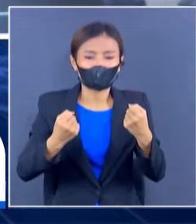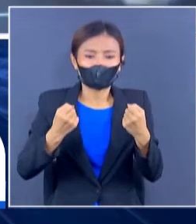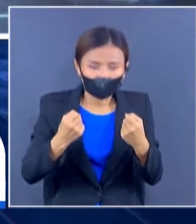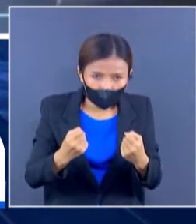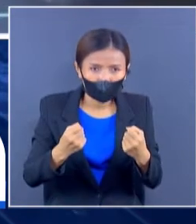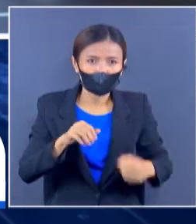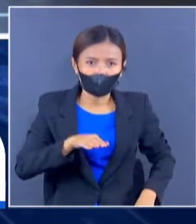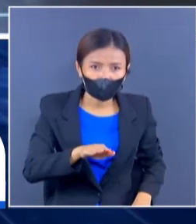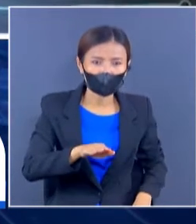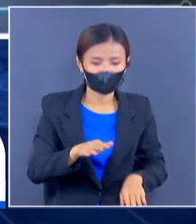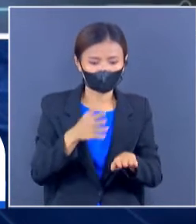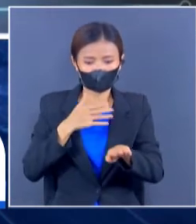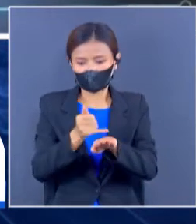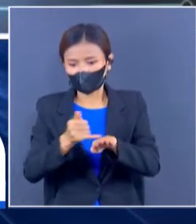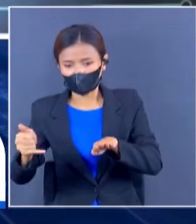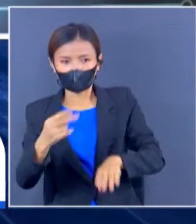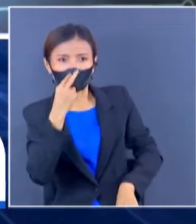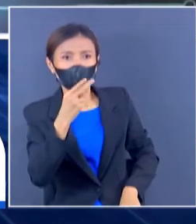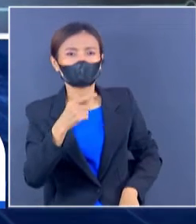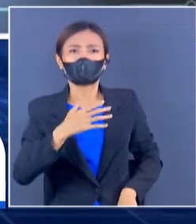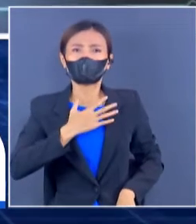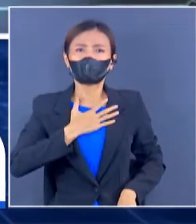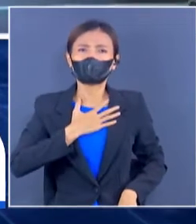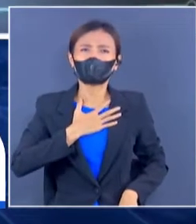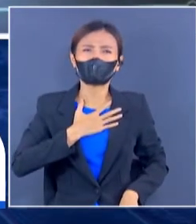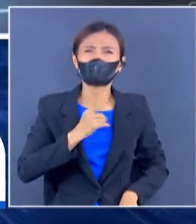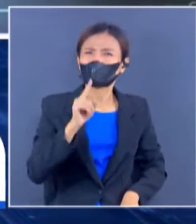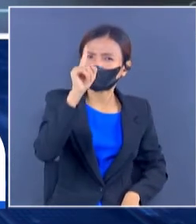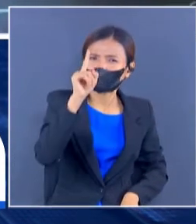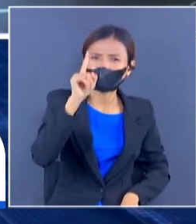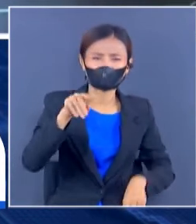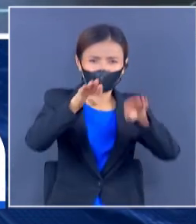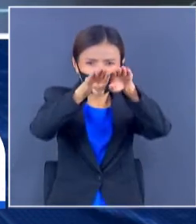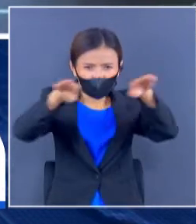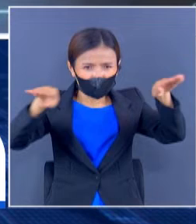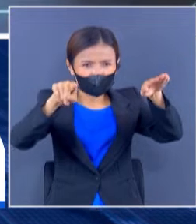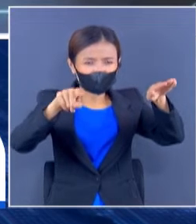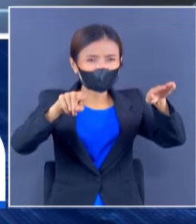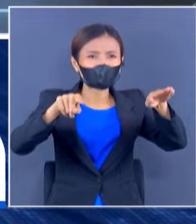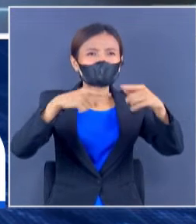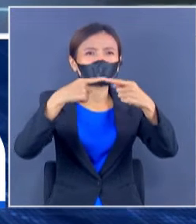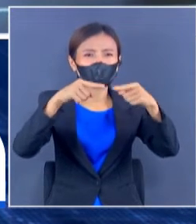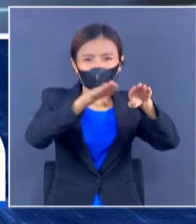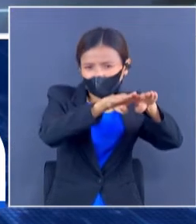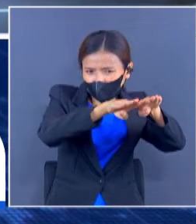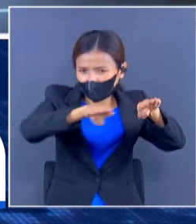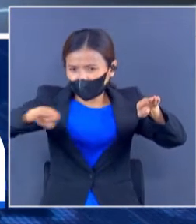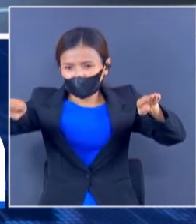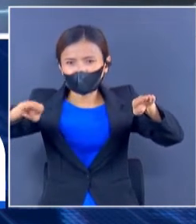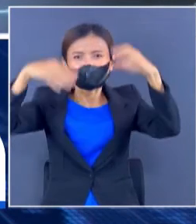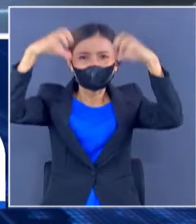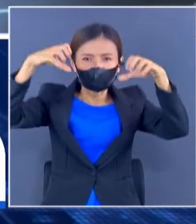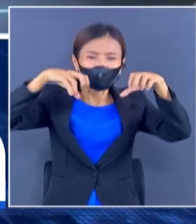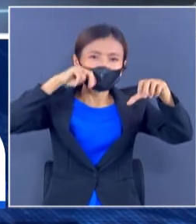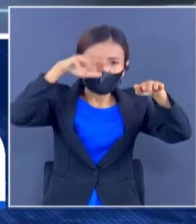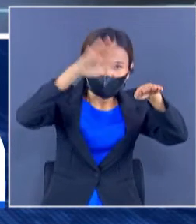ว่ามันเป็นถุงน้ำที่มันขังอยู่บนผ้าใบขนาดใหญ่เลยข้างบนบนไซต์ก่อสร้างเนี่ยครับตกลงมาโทรไปบอก